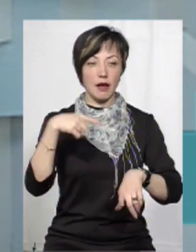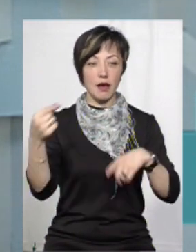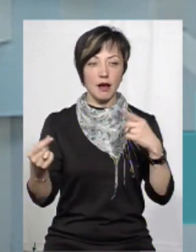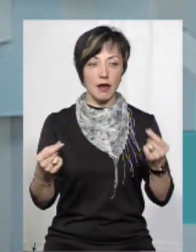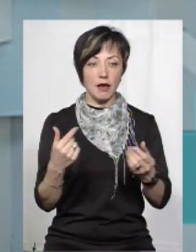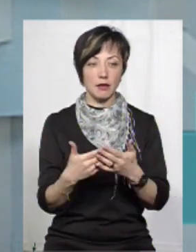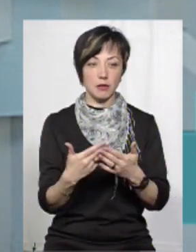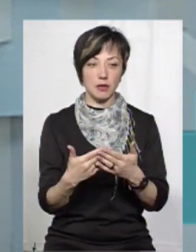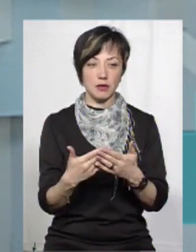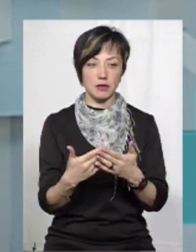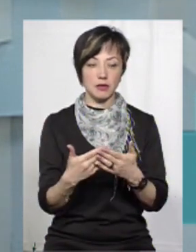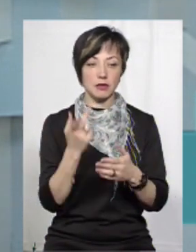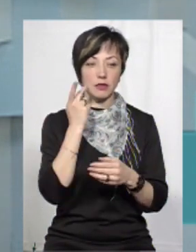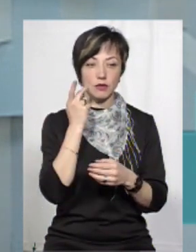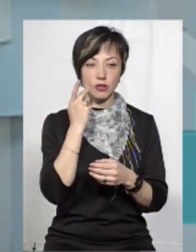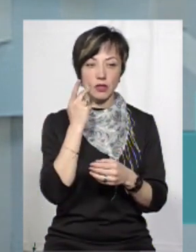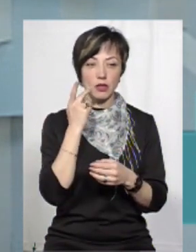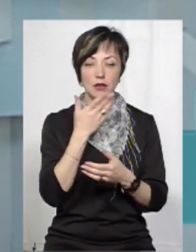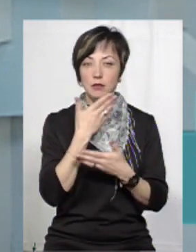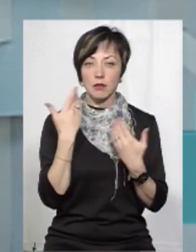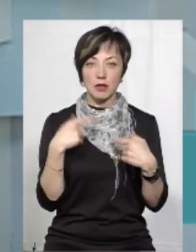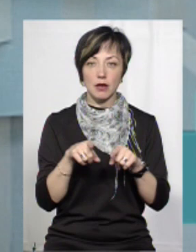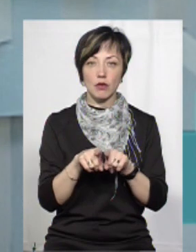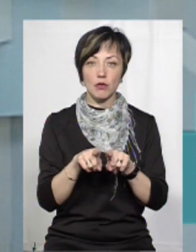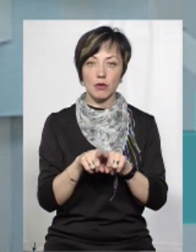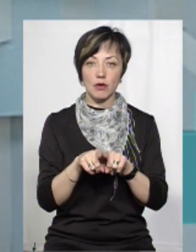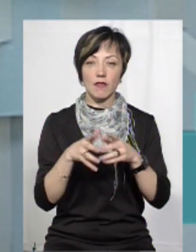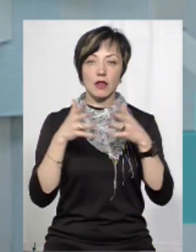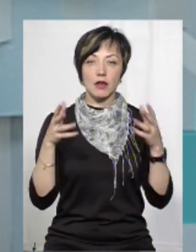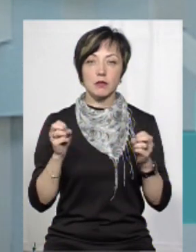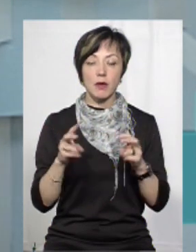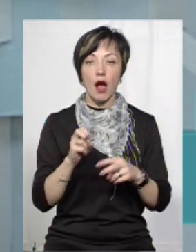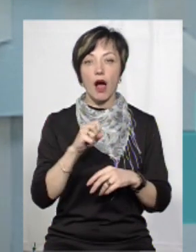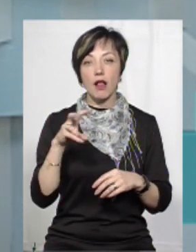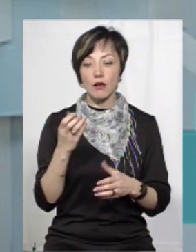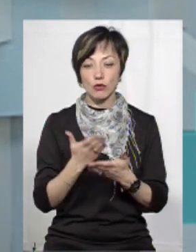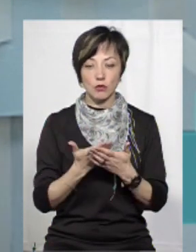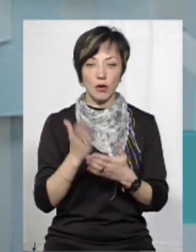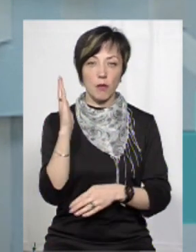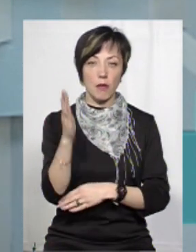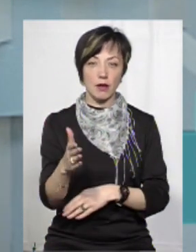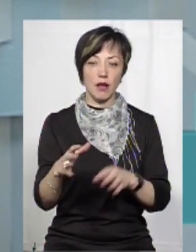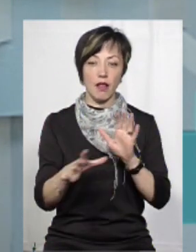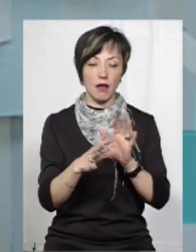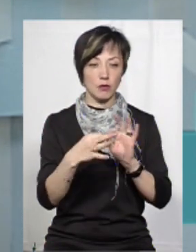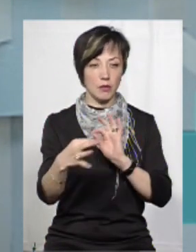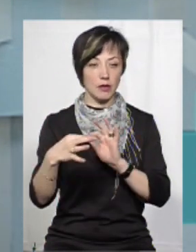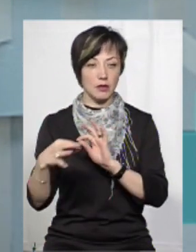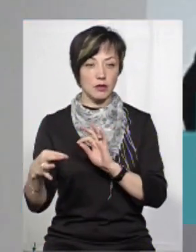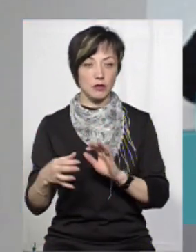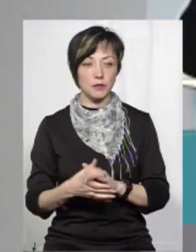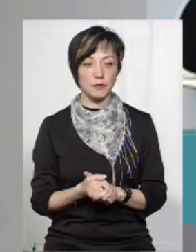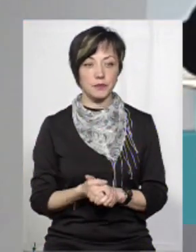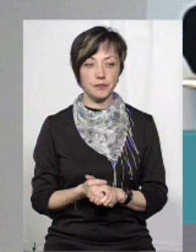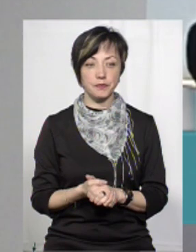гілля зазвичай не несе такої великої небезпеки, але якщо воно падає на лінію електропередач... От, до